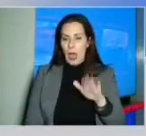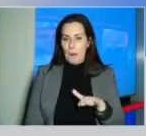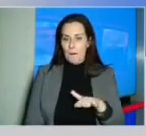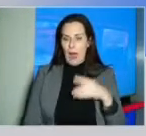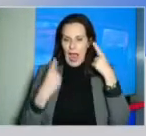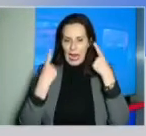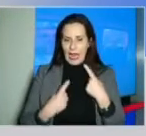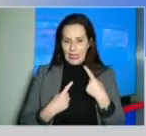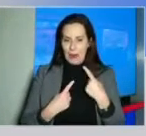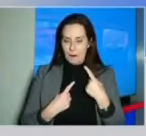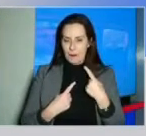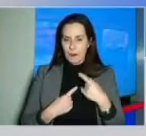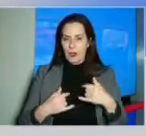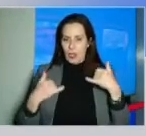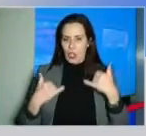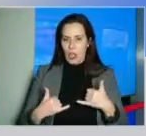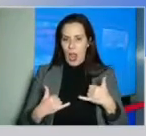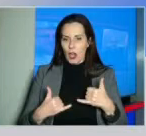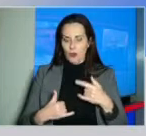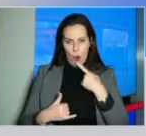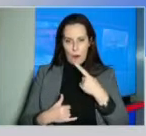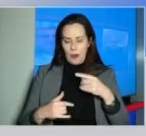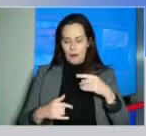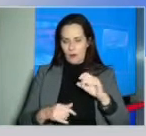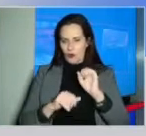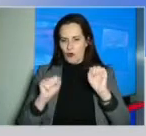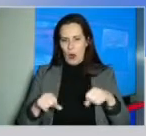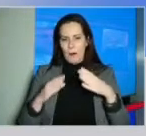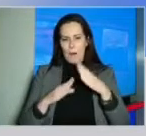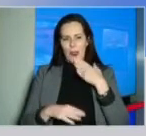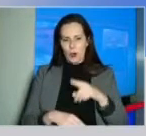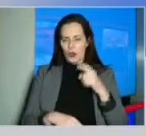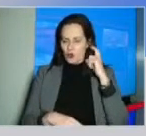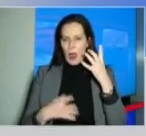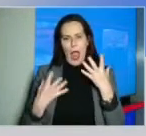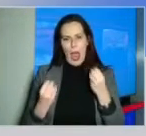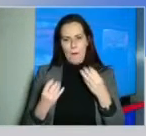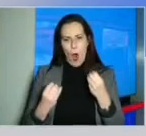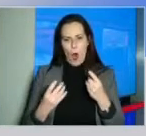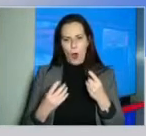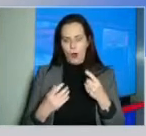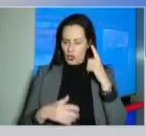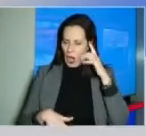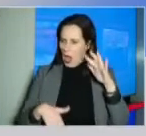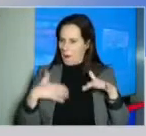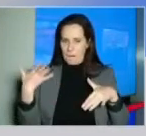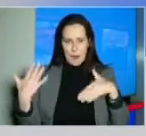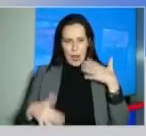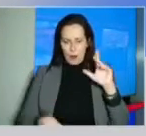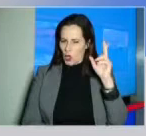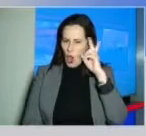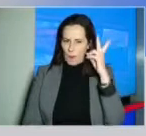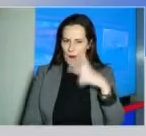במגזר החרדי-לאומי, שעכשיו מוביל את הטון בבית היהודי, ואנחנו שומעים המון קריאות של בלבול, של חוסר